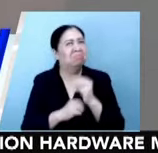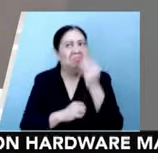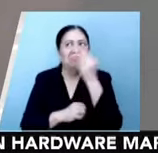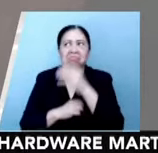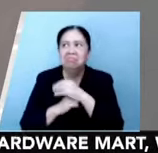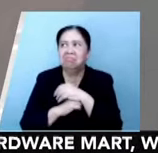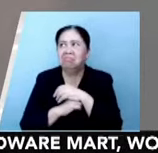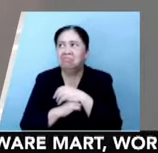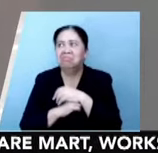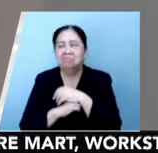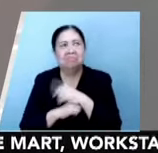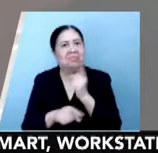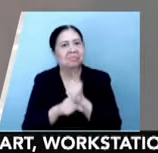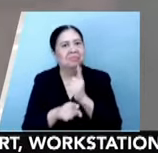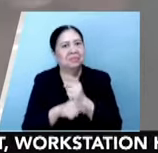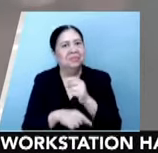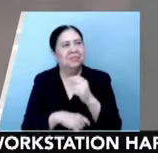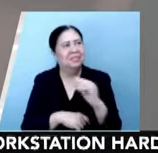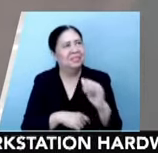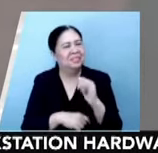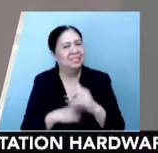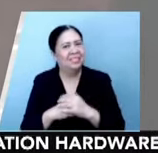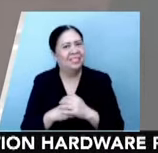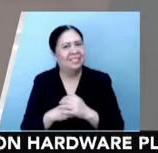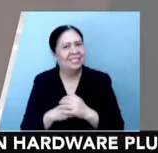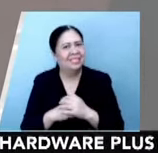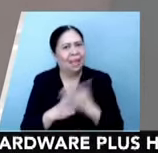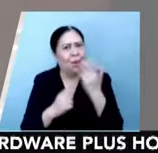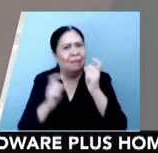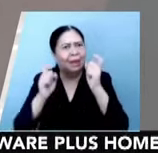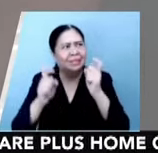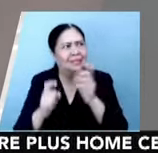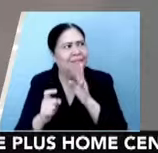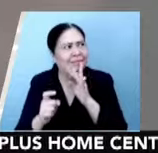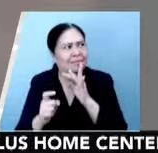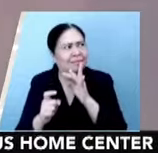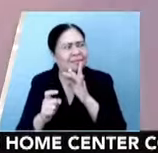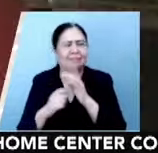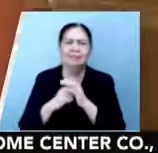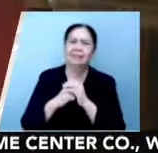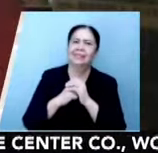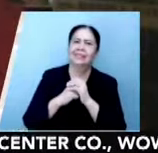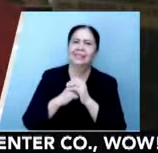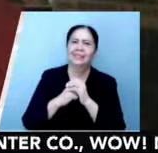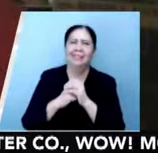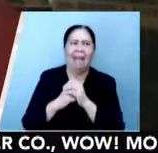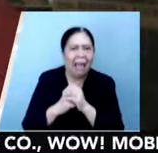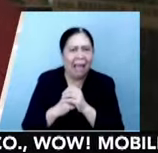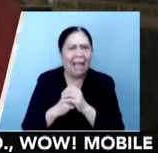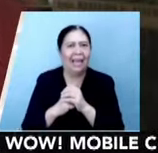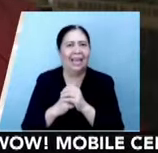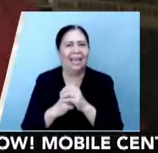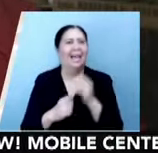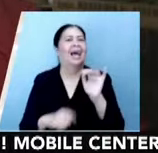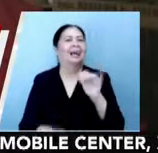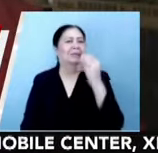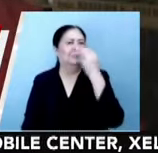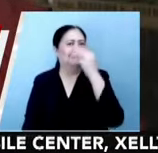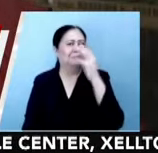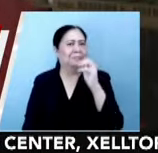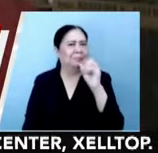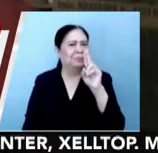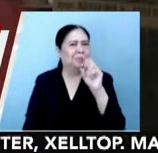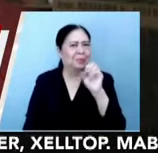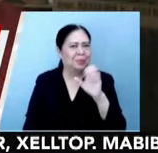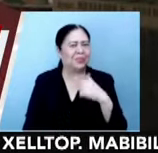Oo nga, no? Wala, paano mag-delete? Wala, paano yung limi? Ma! As Mickey Mouse, Tito Lar, isa na ako sa